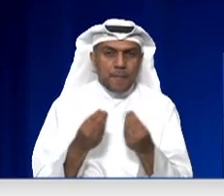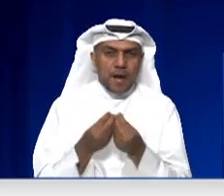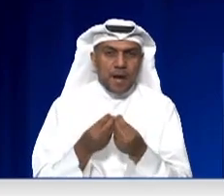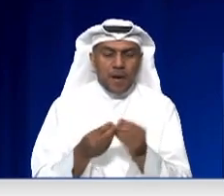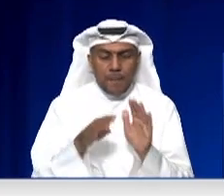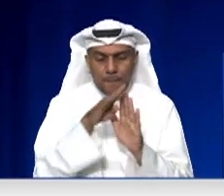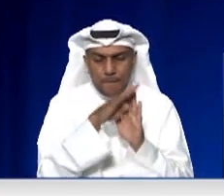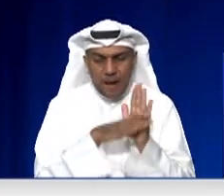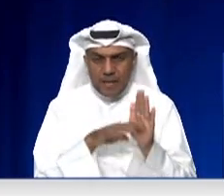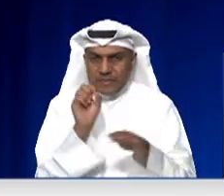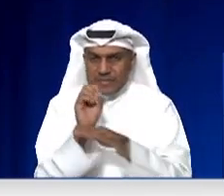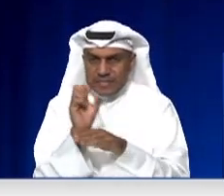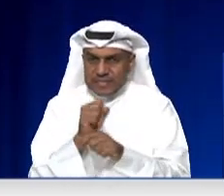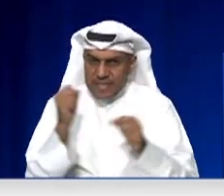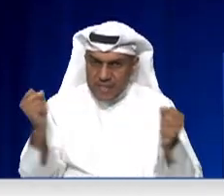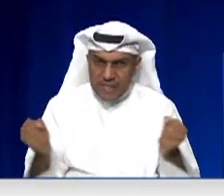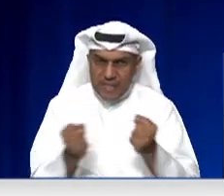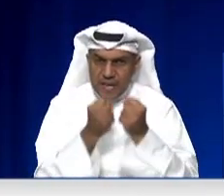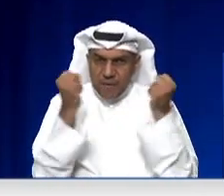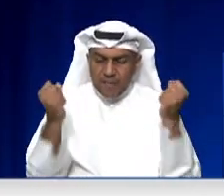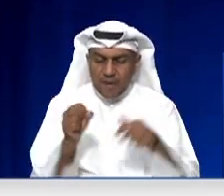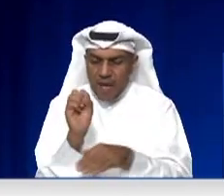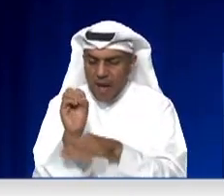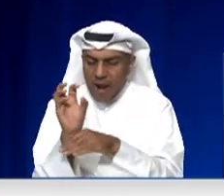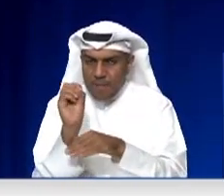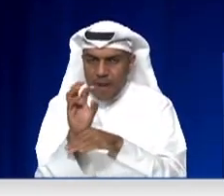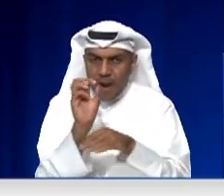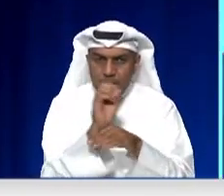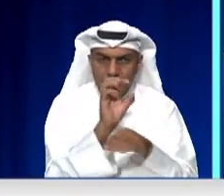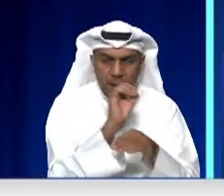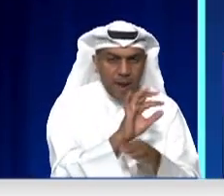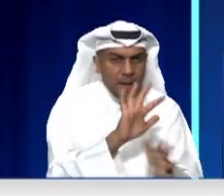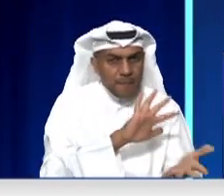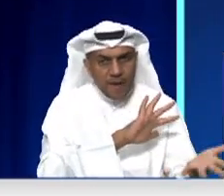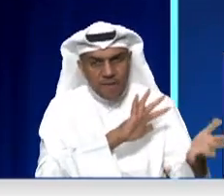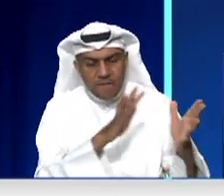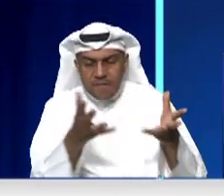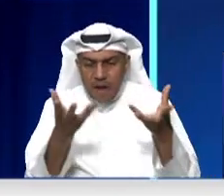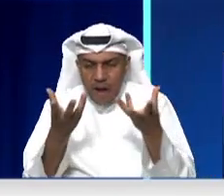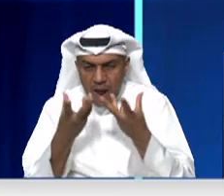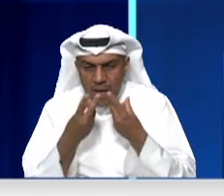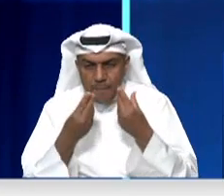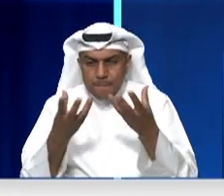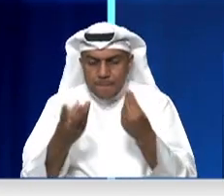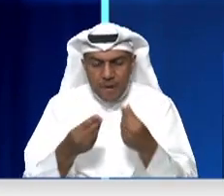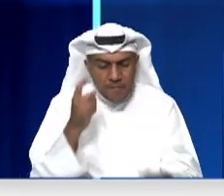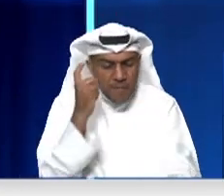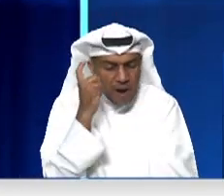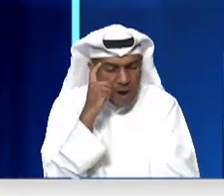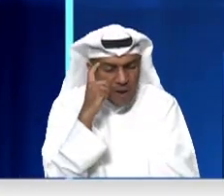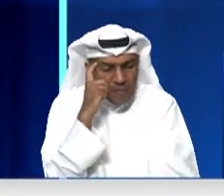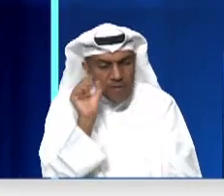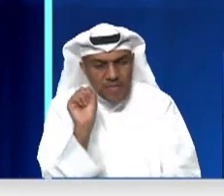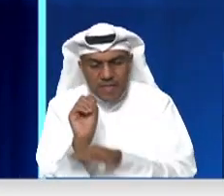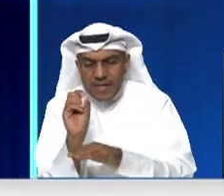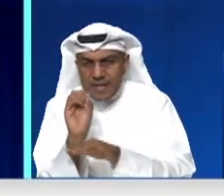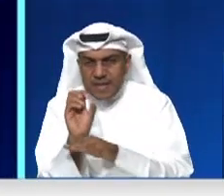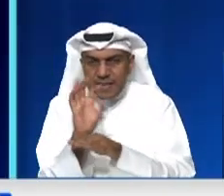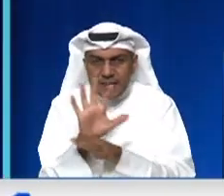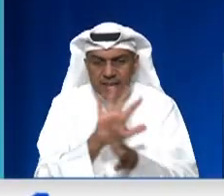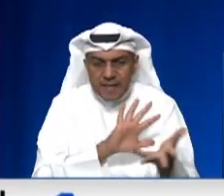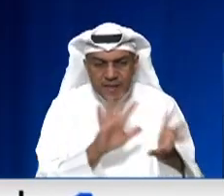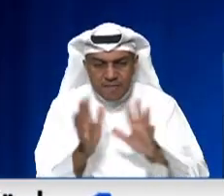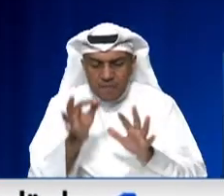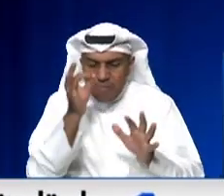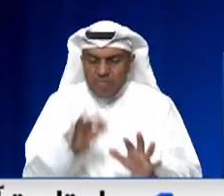البرنامج سيسلط الضوء على البيئه العامه المرتبطه بالقوائم الماليه والقوائم المدققه ومعايير المحاسبه